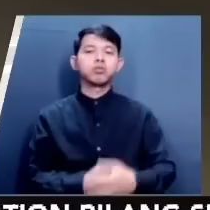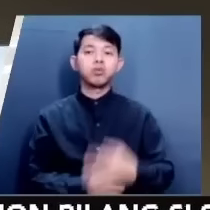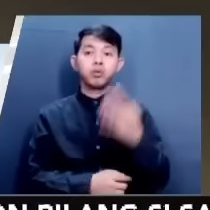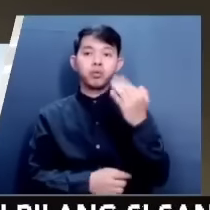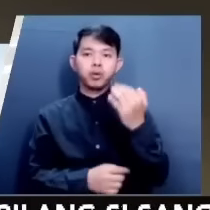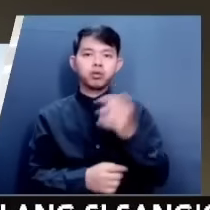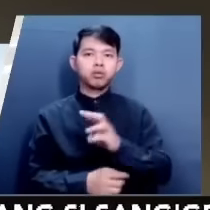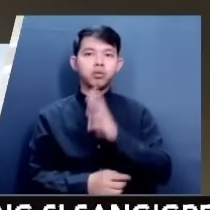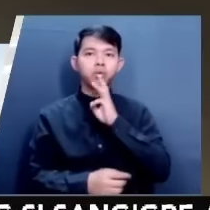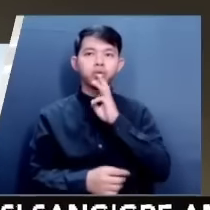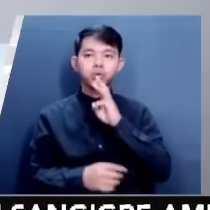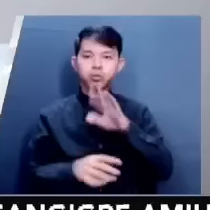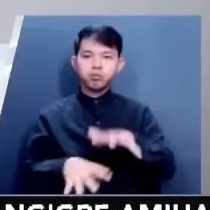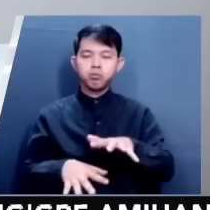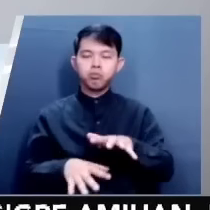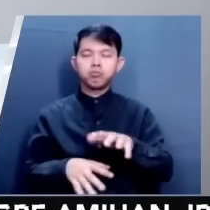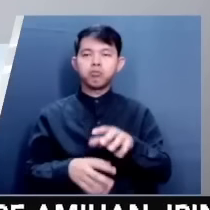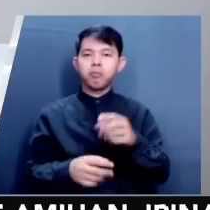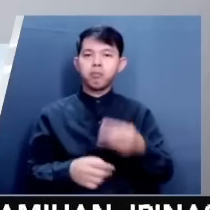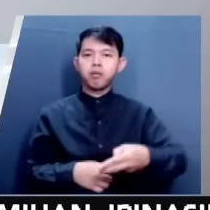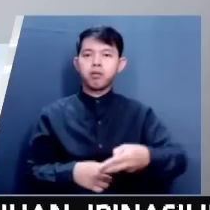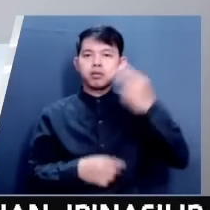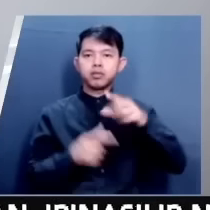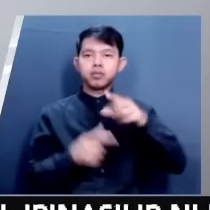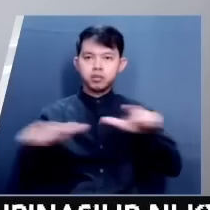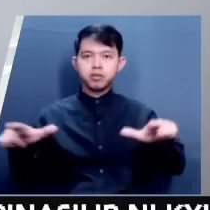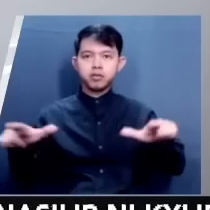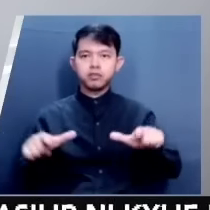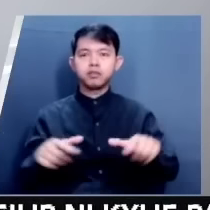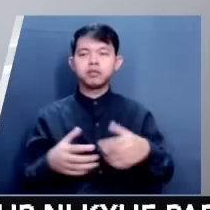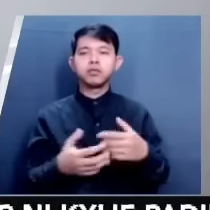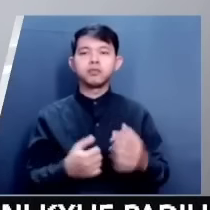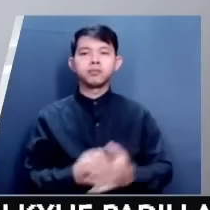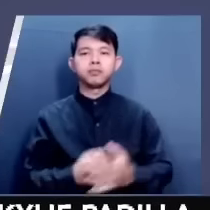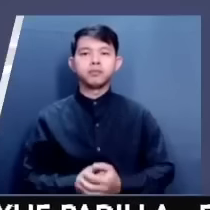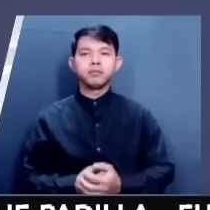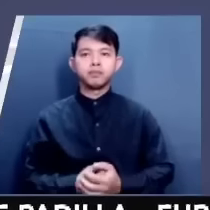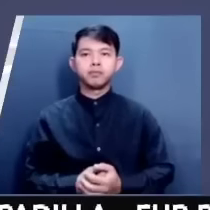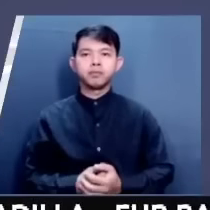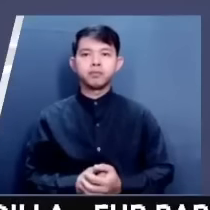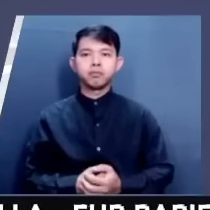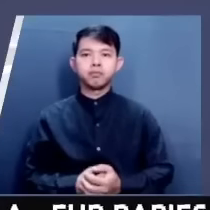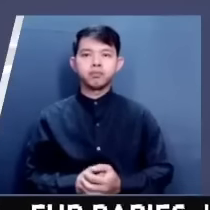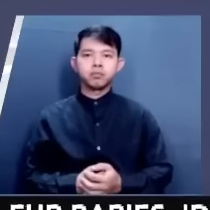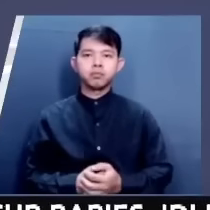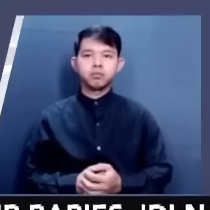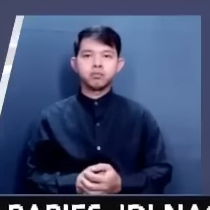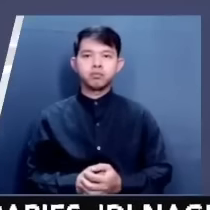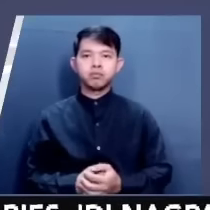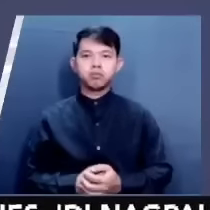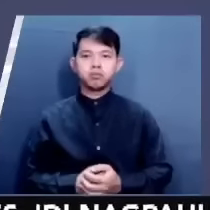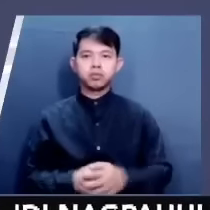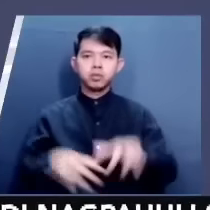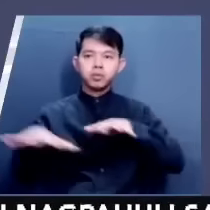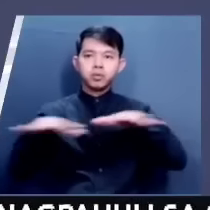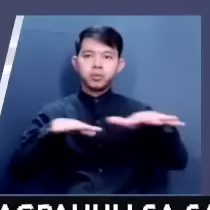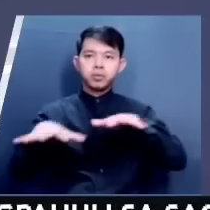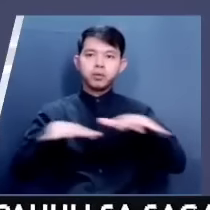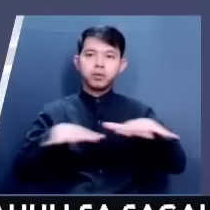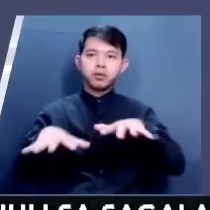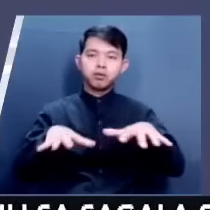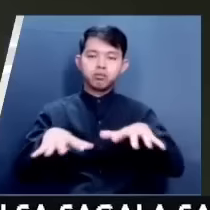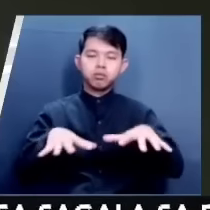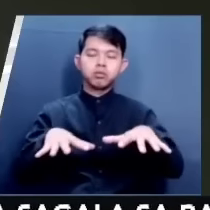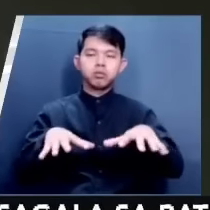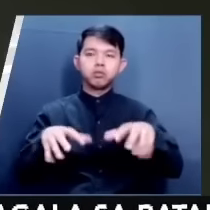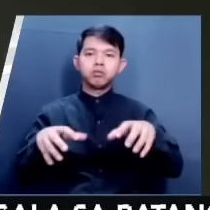crater ng vulkan. Sa monitoring ng Canlaon Volcano Observatory, tumaas ang seismicity ng vulkan itong mga nakaraang buwan. Patuloy na